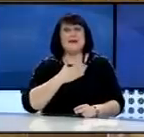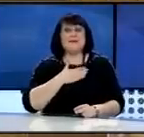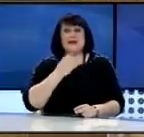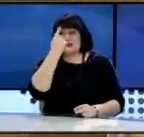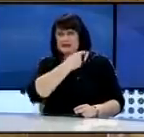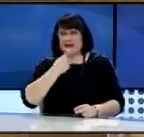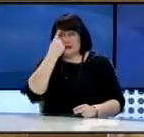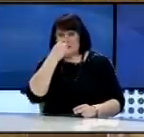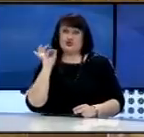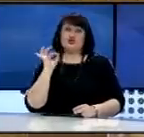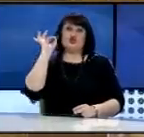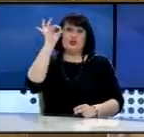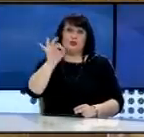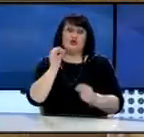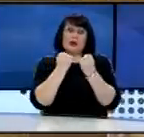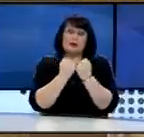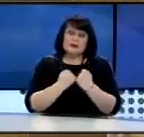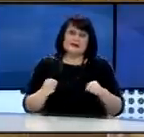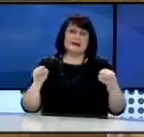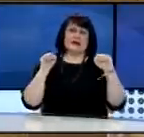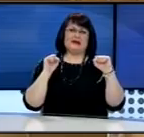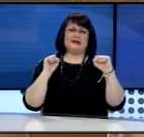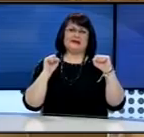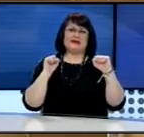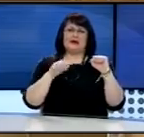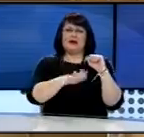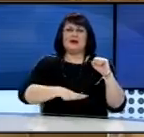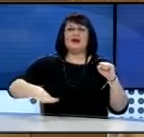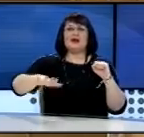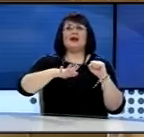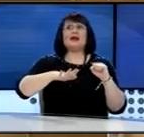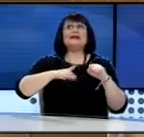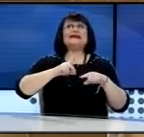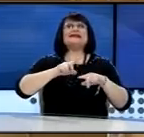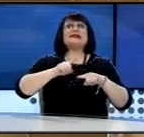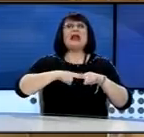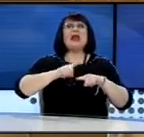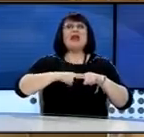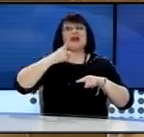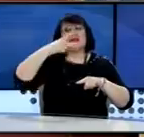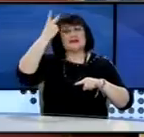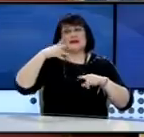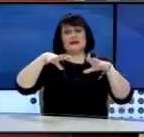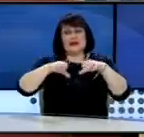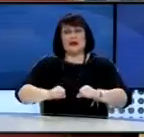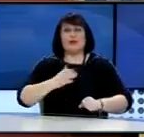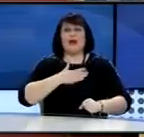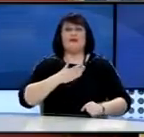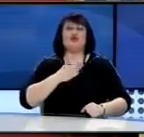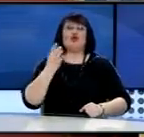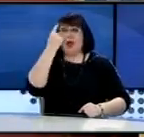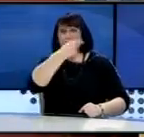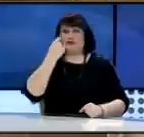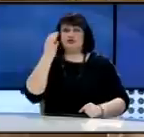σκοπός είναι η ανεξαρτησία και η εδαφική ακεραιότητα της πατρίδας μας. Για εμάς αυτός ο σκοπός